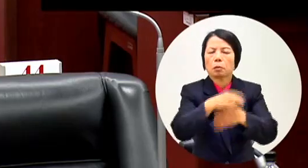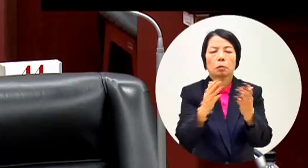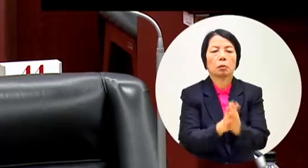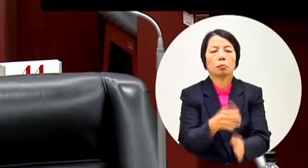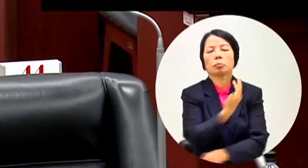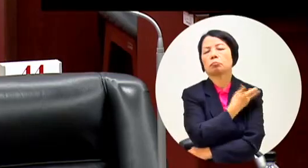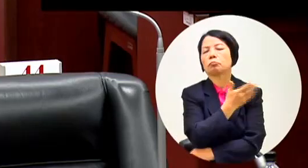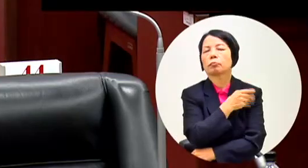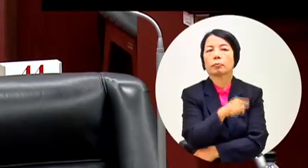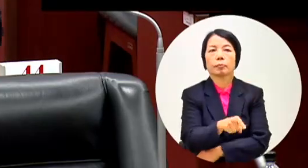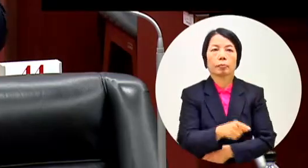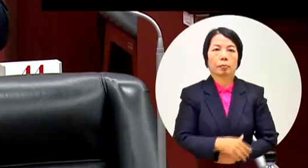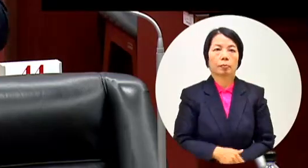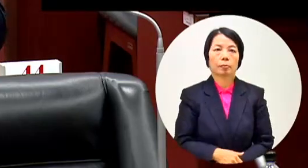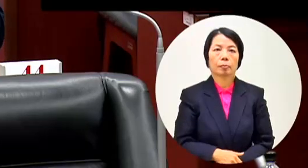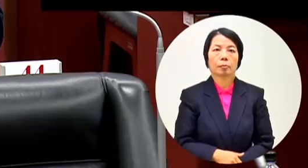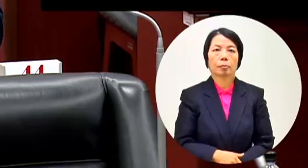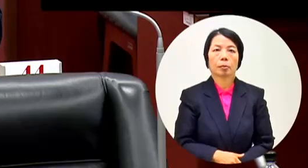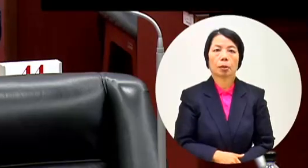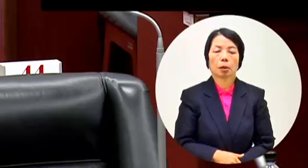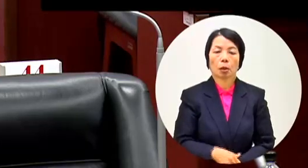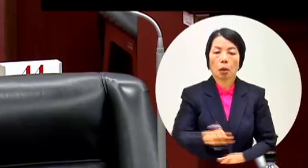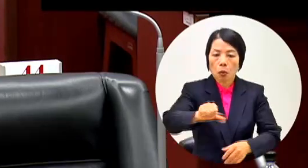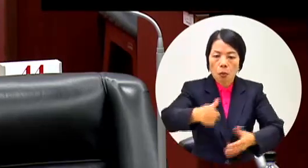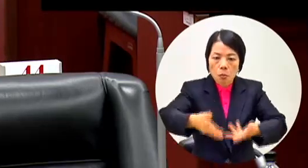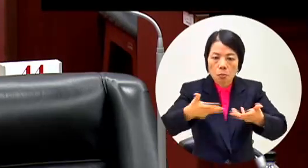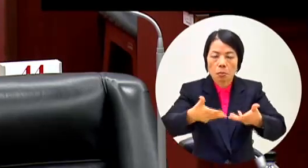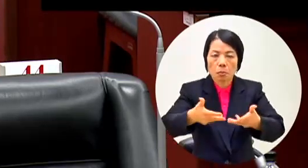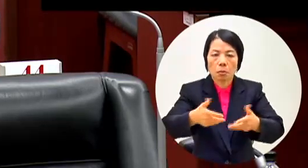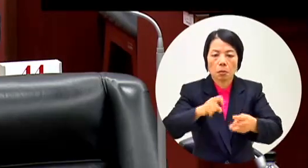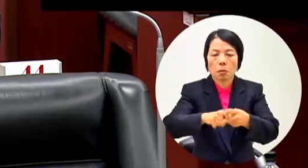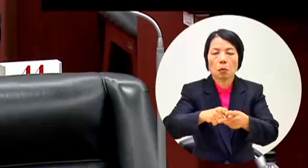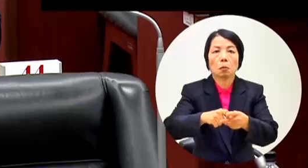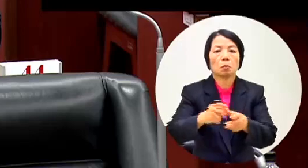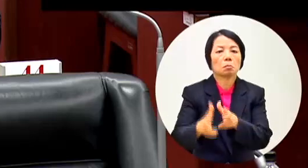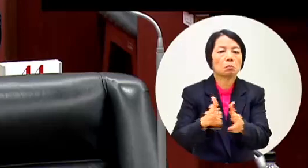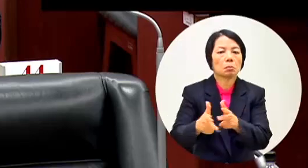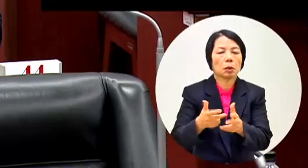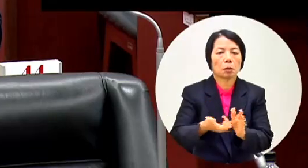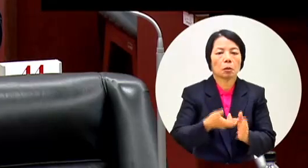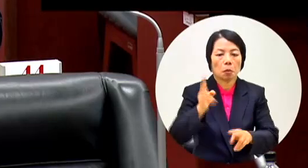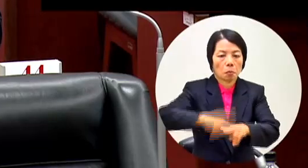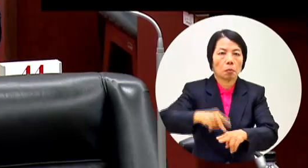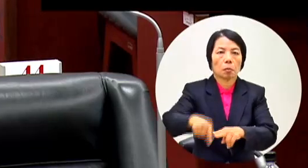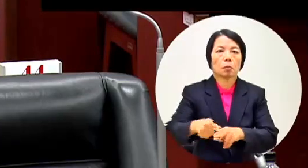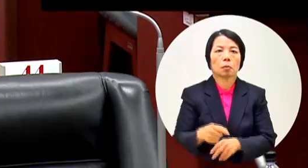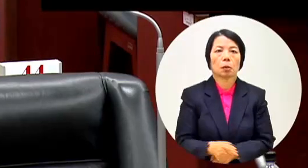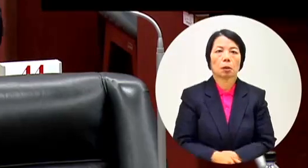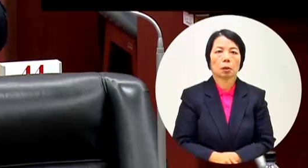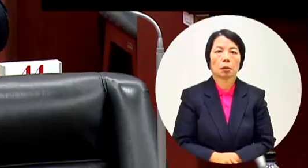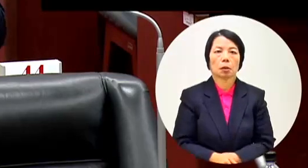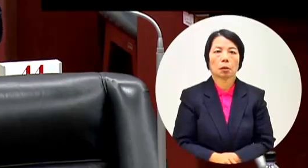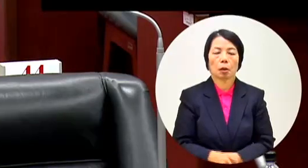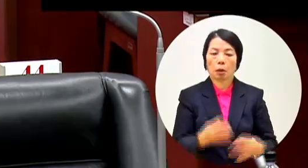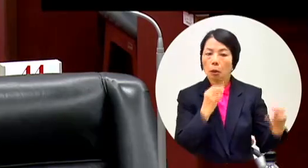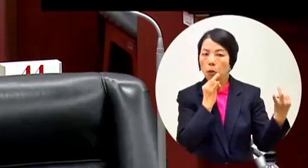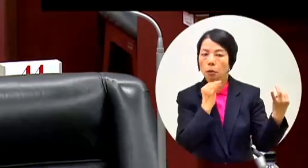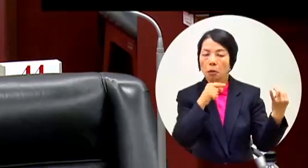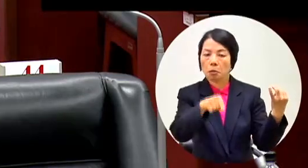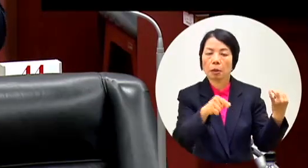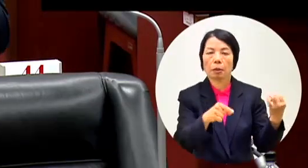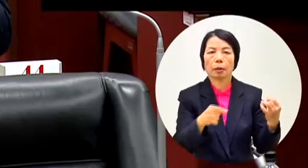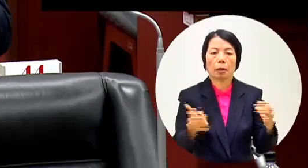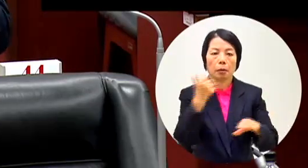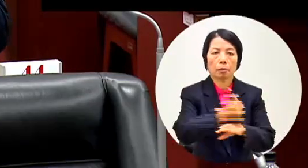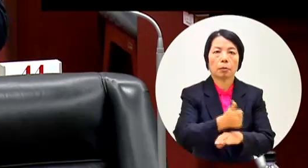五轻会迁厂是当初。哦，迄阵知影吼，萧万长迄阵要甲马英九要选举的时阵，来拜托议长甲